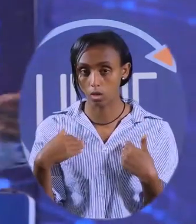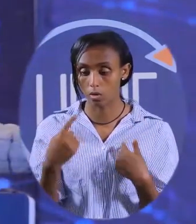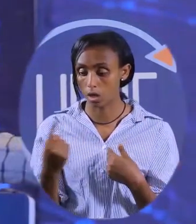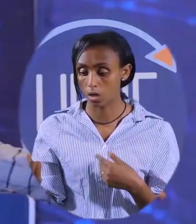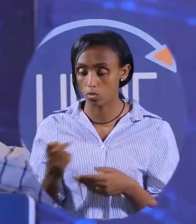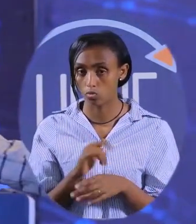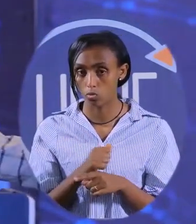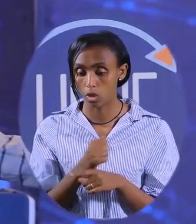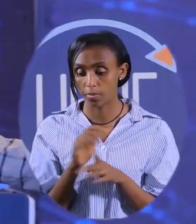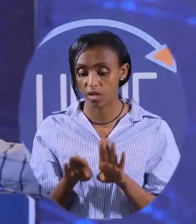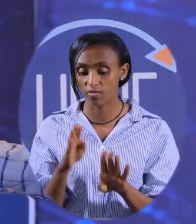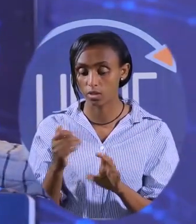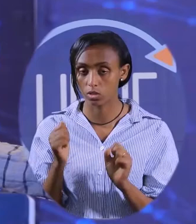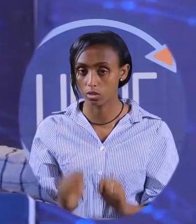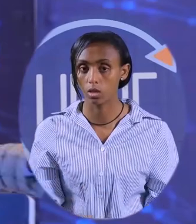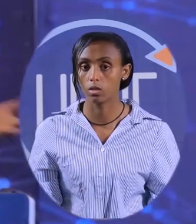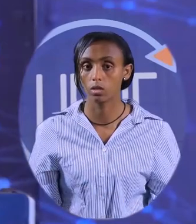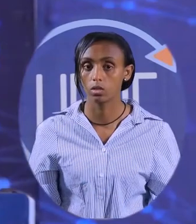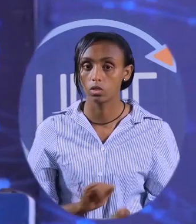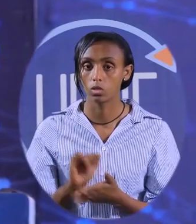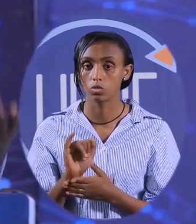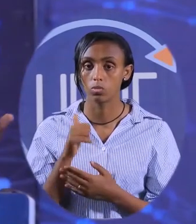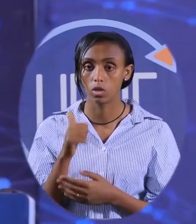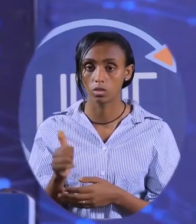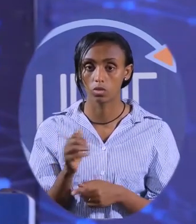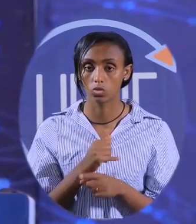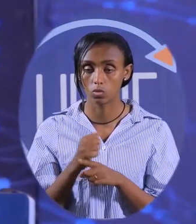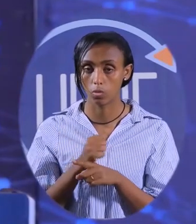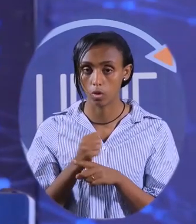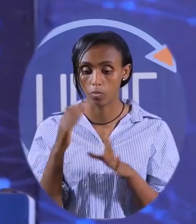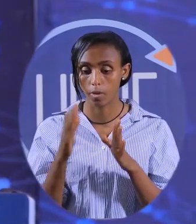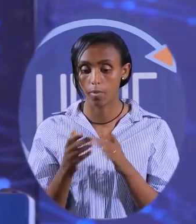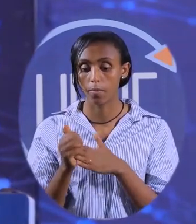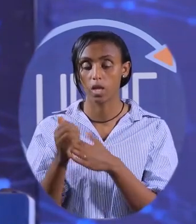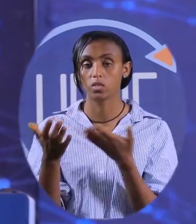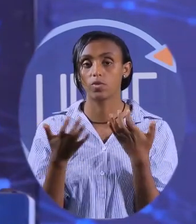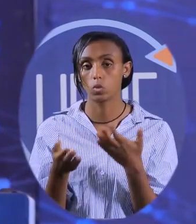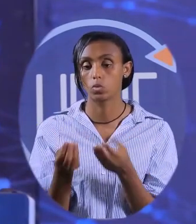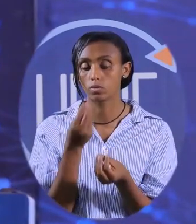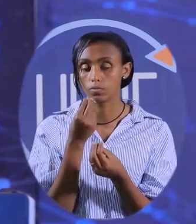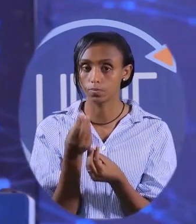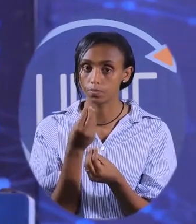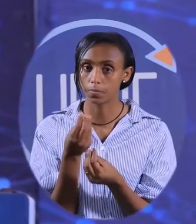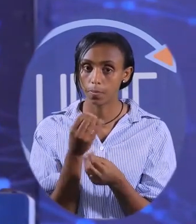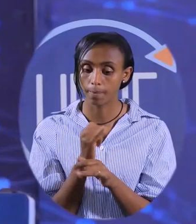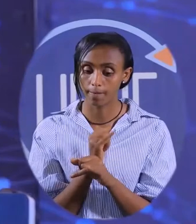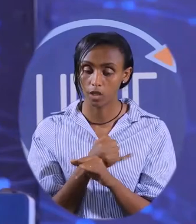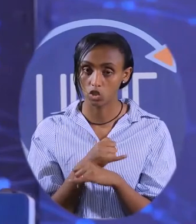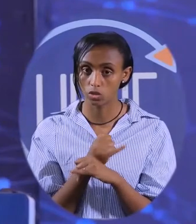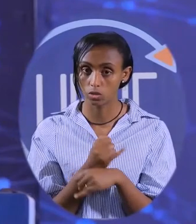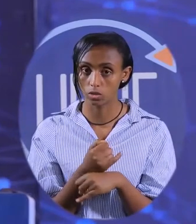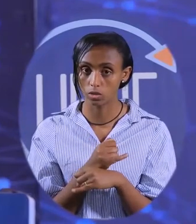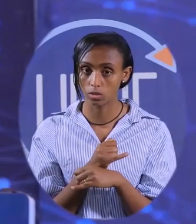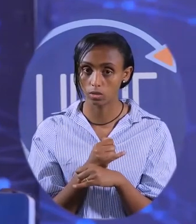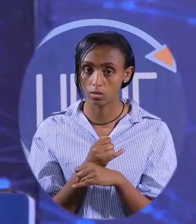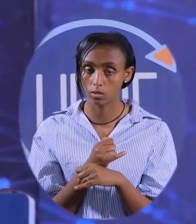የሚሆን ሙያ መከፈት ይችላል። ኢንዱስትሪዎቹ በባለሙያ መመራት ሲፈልጉ ፉድ ኢንጂነር እኮ